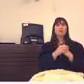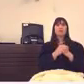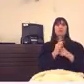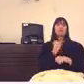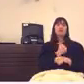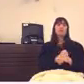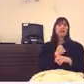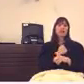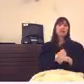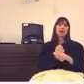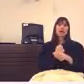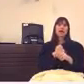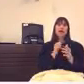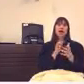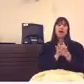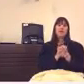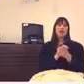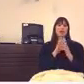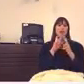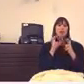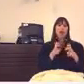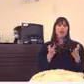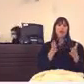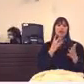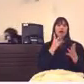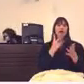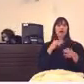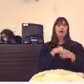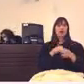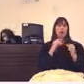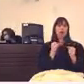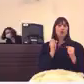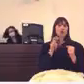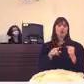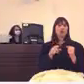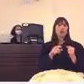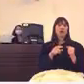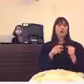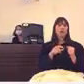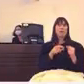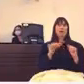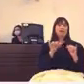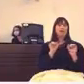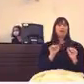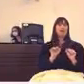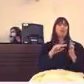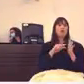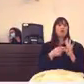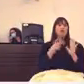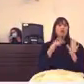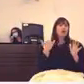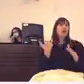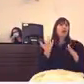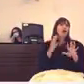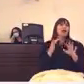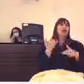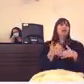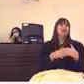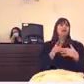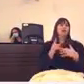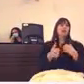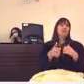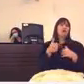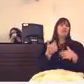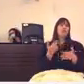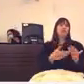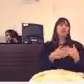לצערי, החברים בעמותה, כנראה מתוך הביטחון שיש להם איזשהו גיבוי פוליטי אינסופי, מנהלים מסע